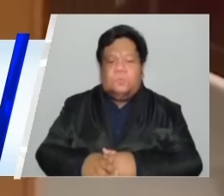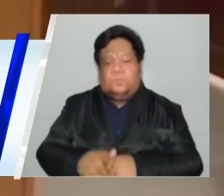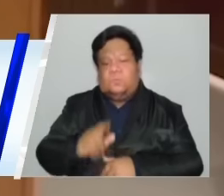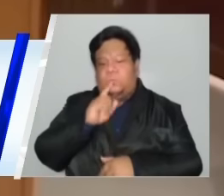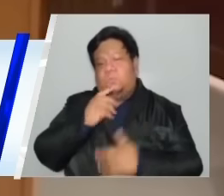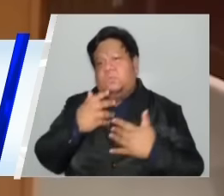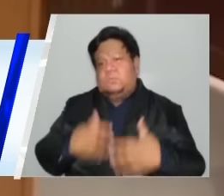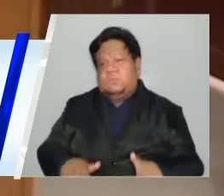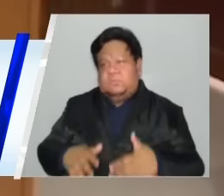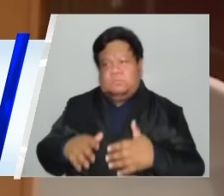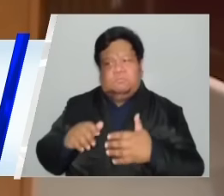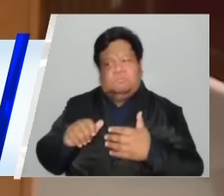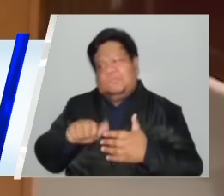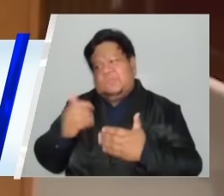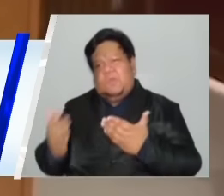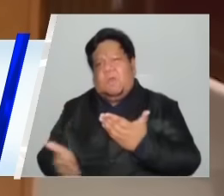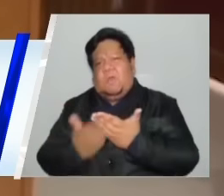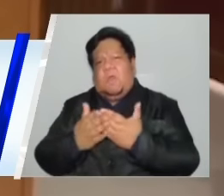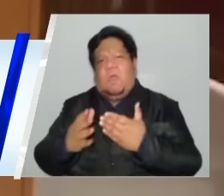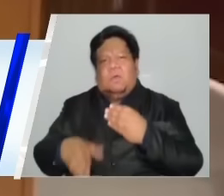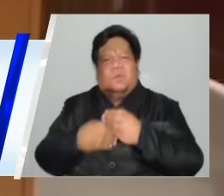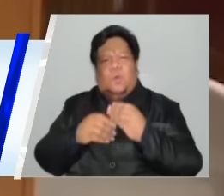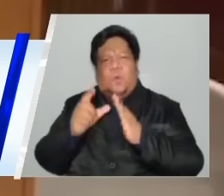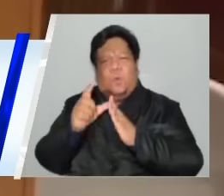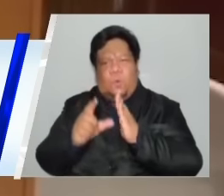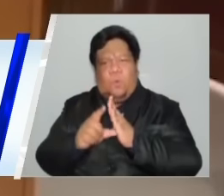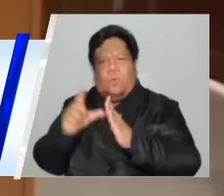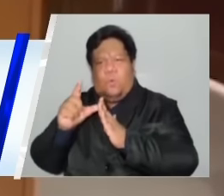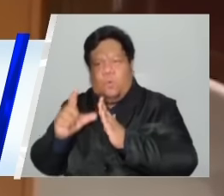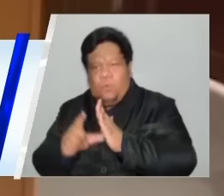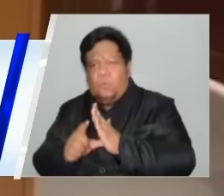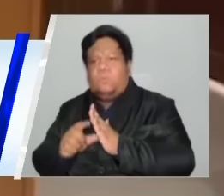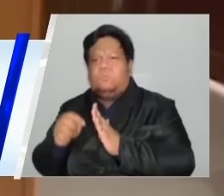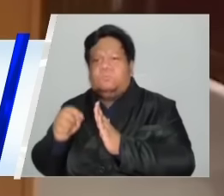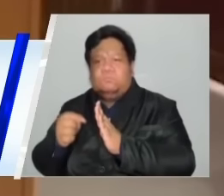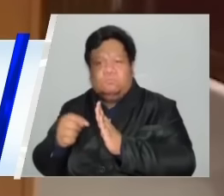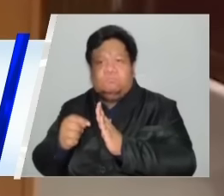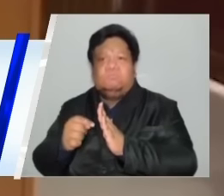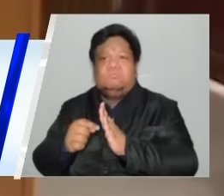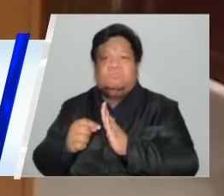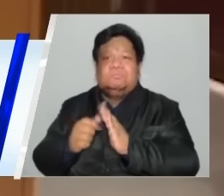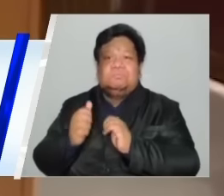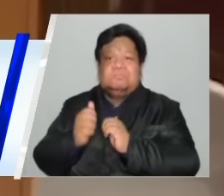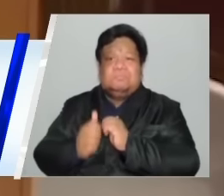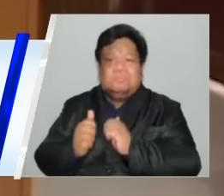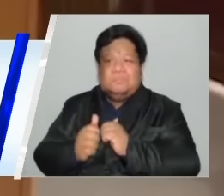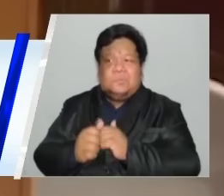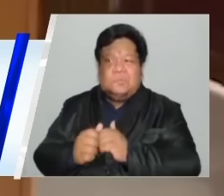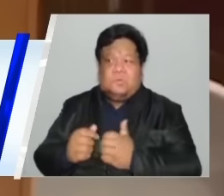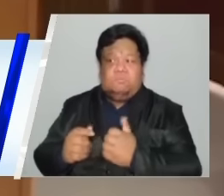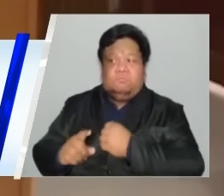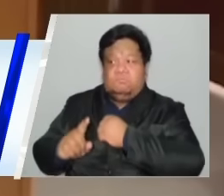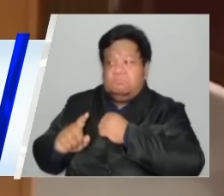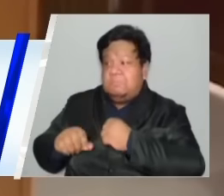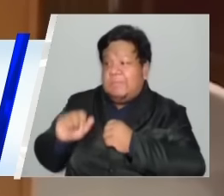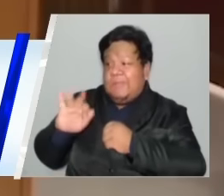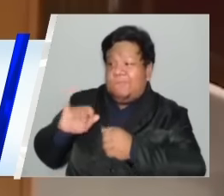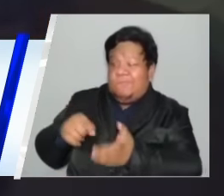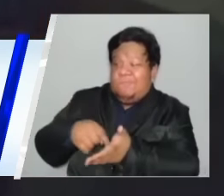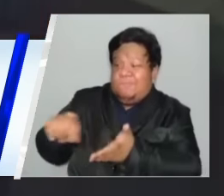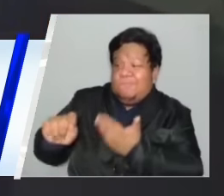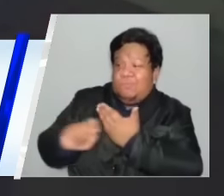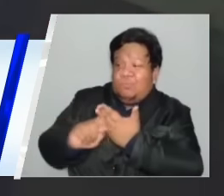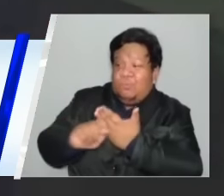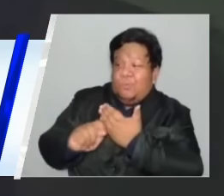of RA 9208, which carries a no bail which carries a non-bailable